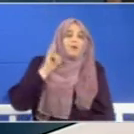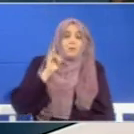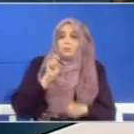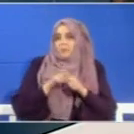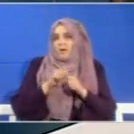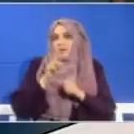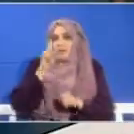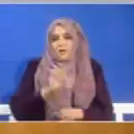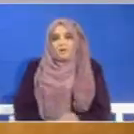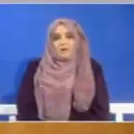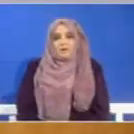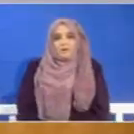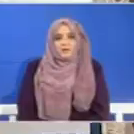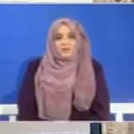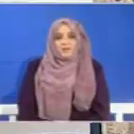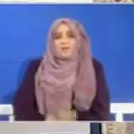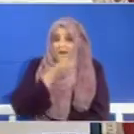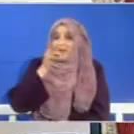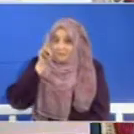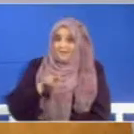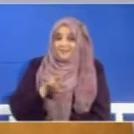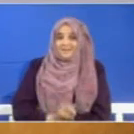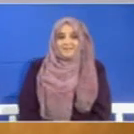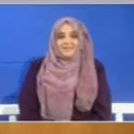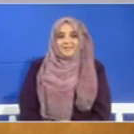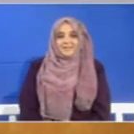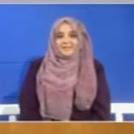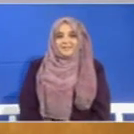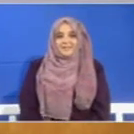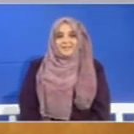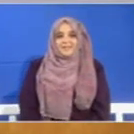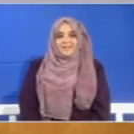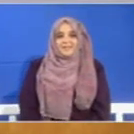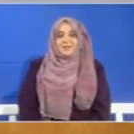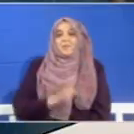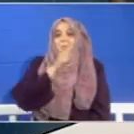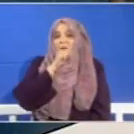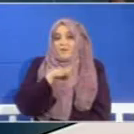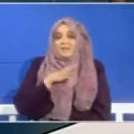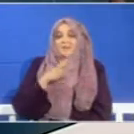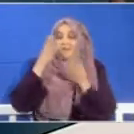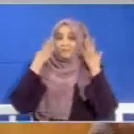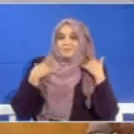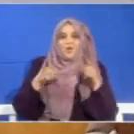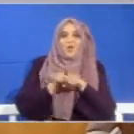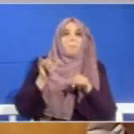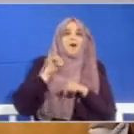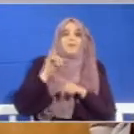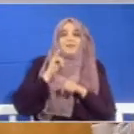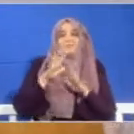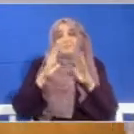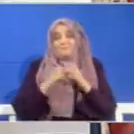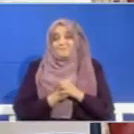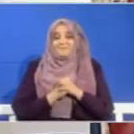الله، صلى الله عليه وسلم. قال صدقتي. نعم قال صدقتي، يعني سيدنا رسول الله صلى الله عليه وسلم عرقه طيب عليه الصلاة